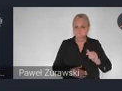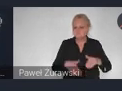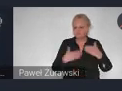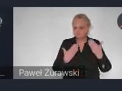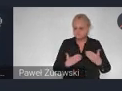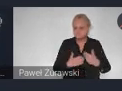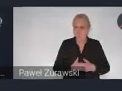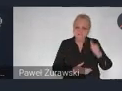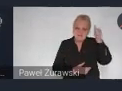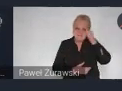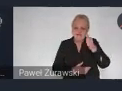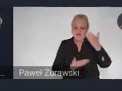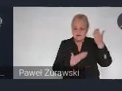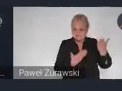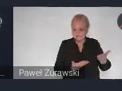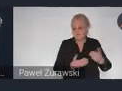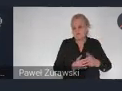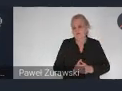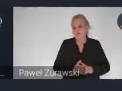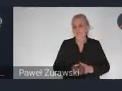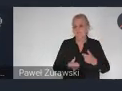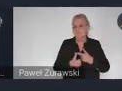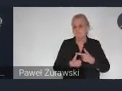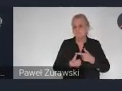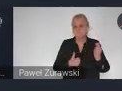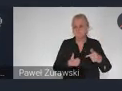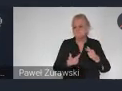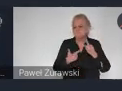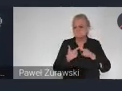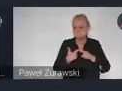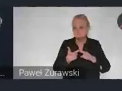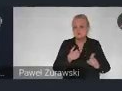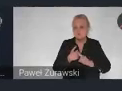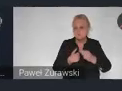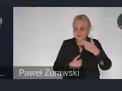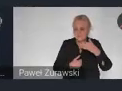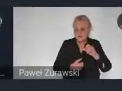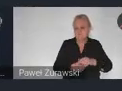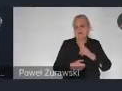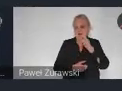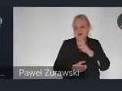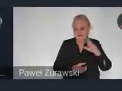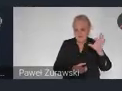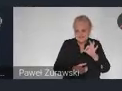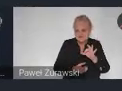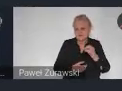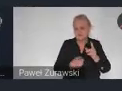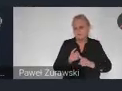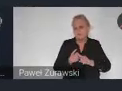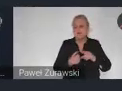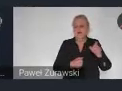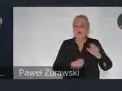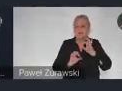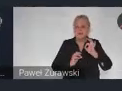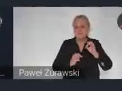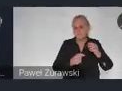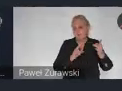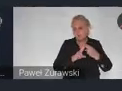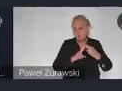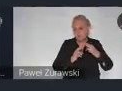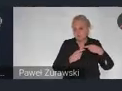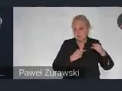nazwę oferenta należy podać numer NIP numer KRS dane teleadresowe